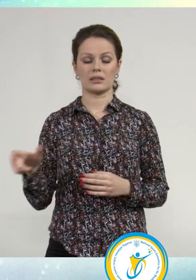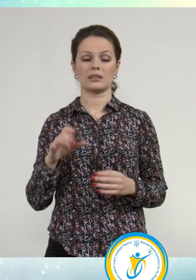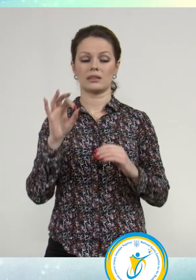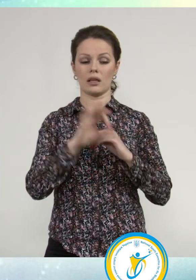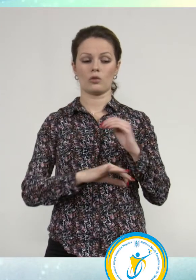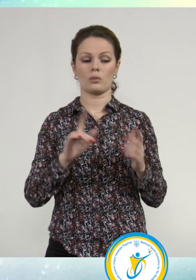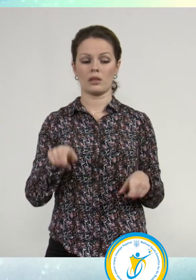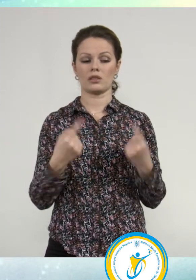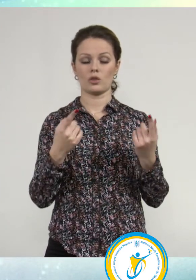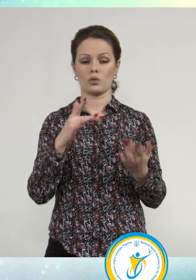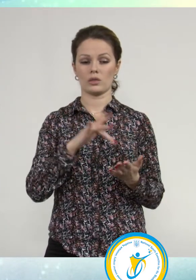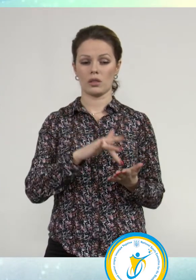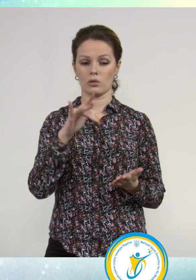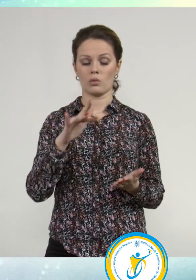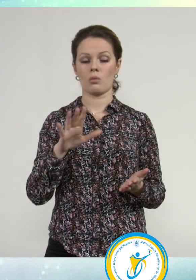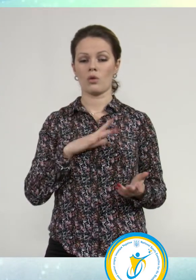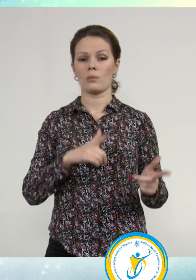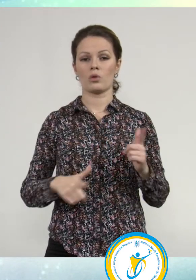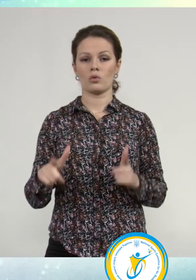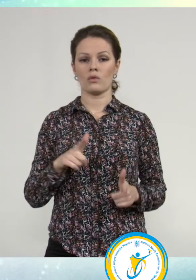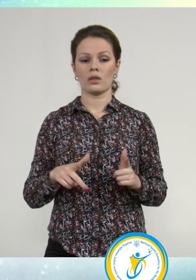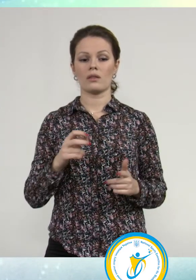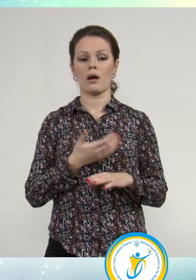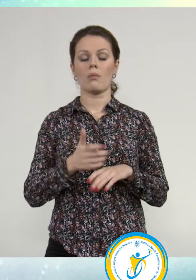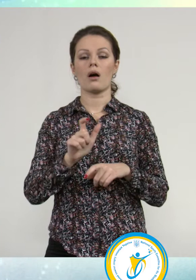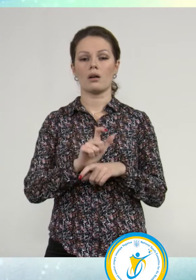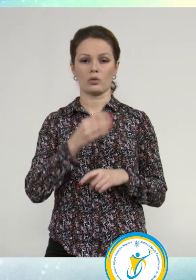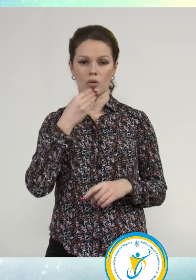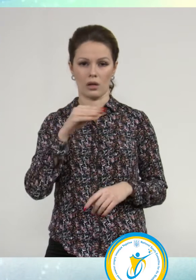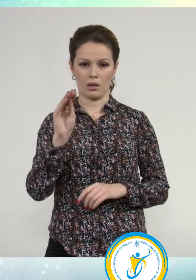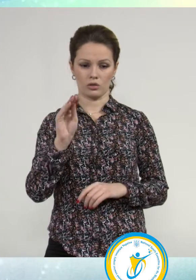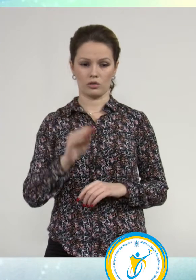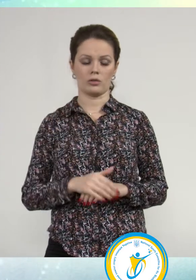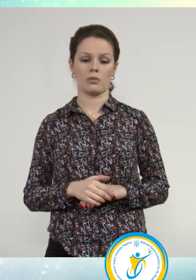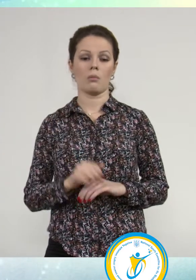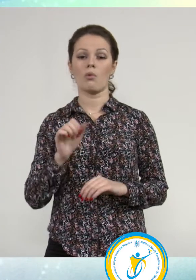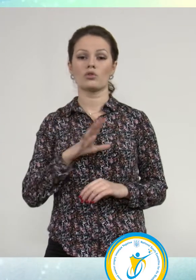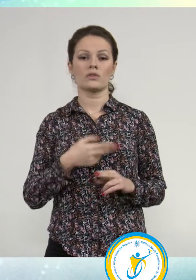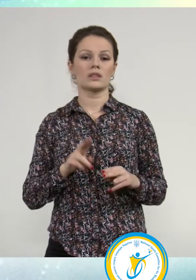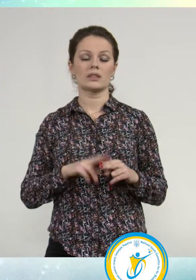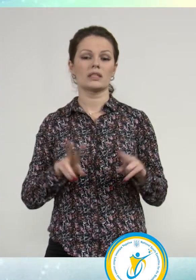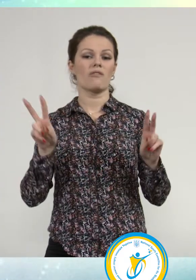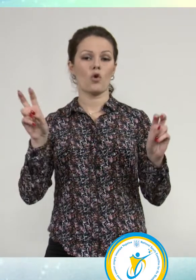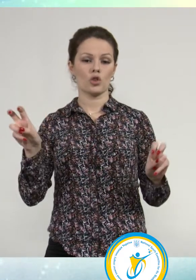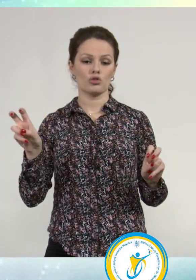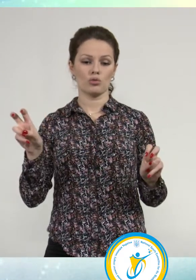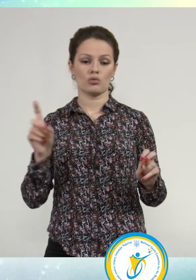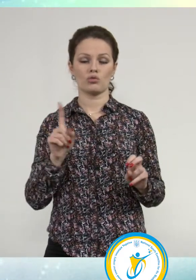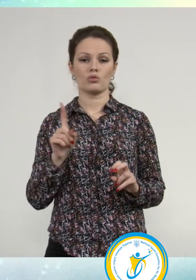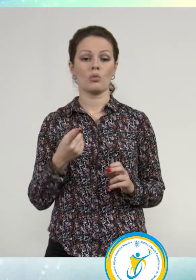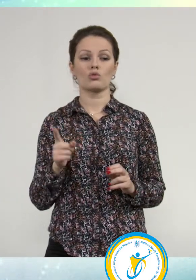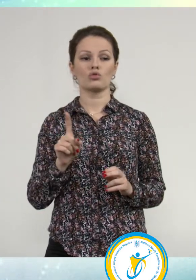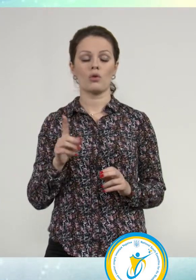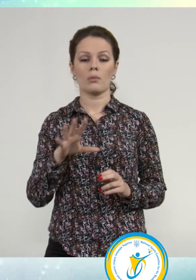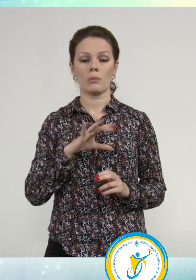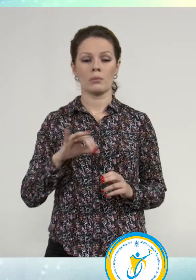Західного реабілітаційного центру були підготовлені набагато краще. Можливо, це символічно, тому що